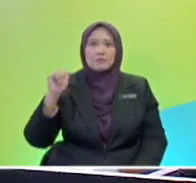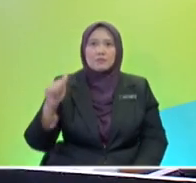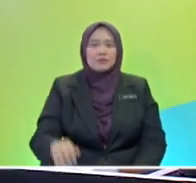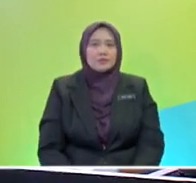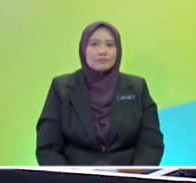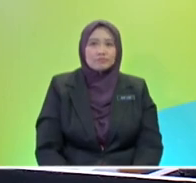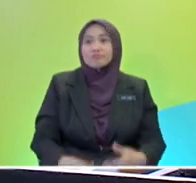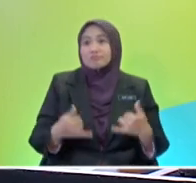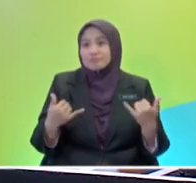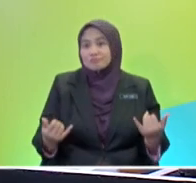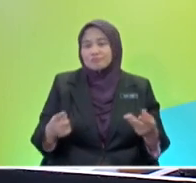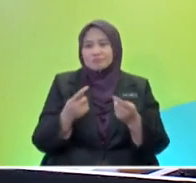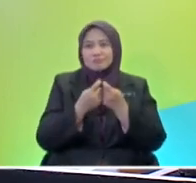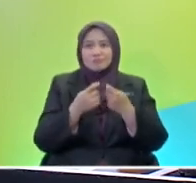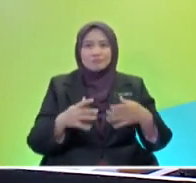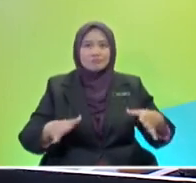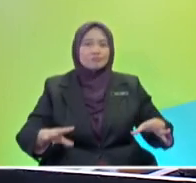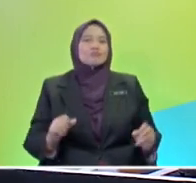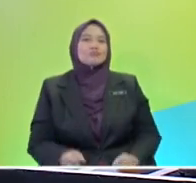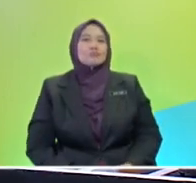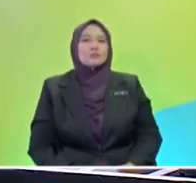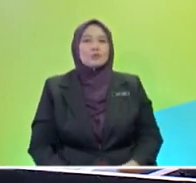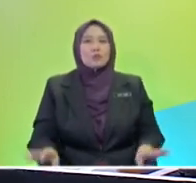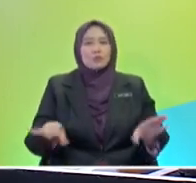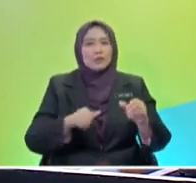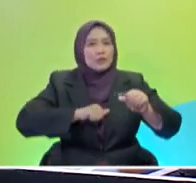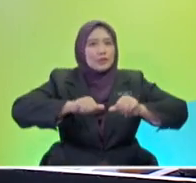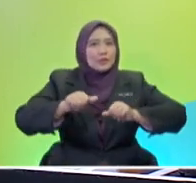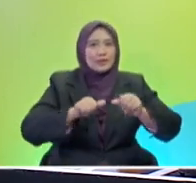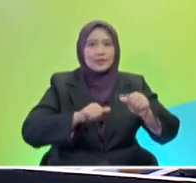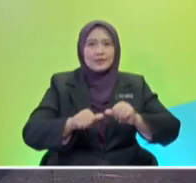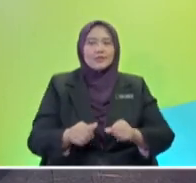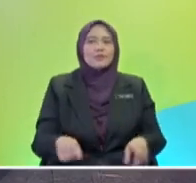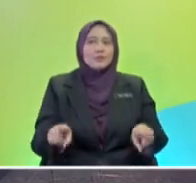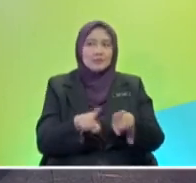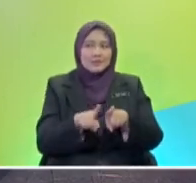bersama-sama jadi boleh tak saya dapat satu lagi koleksi kereta